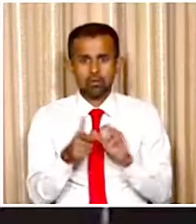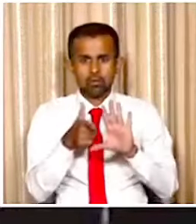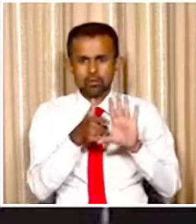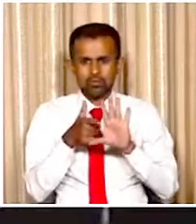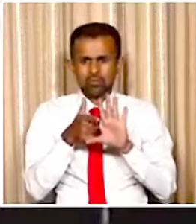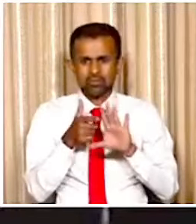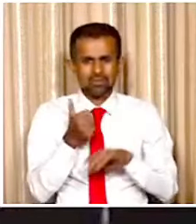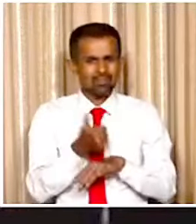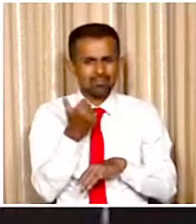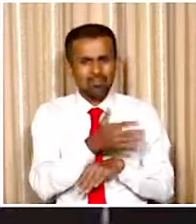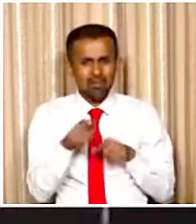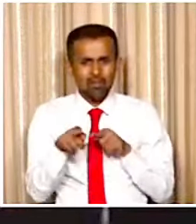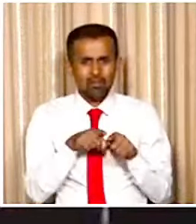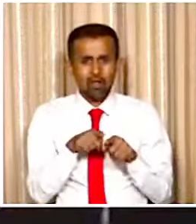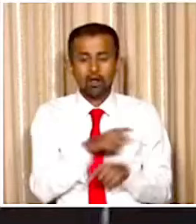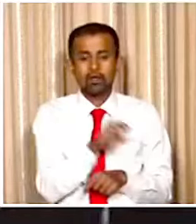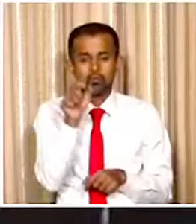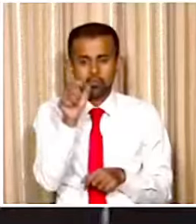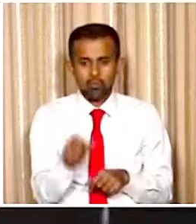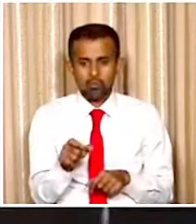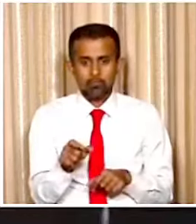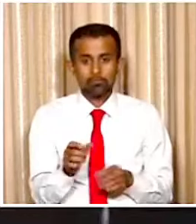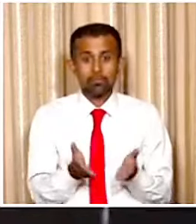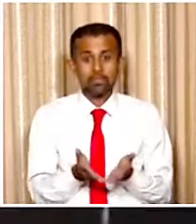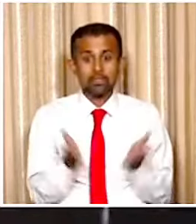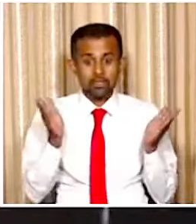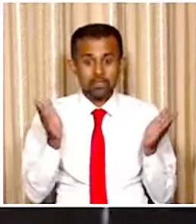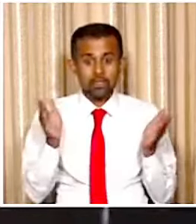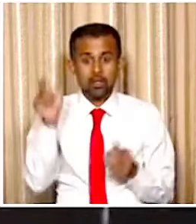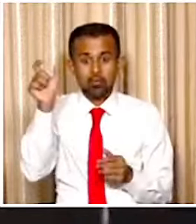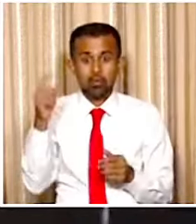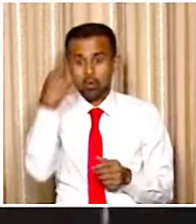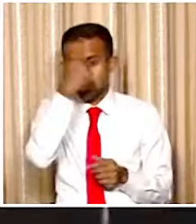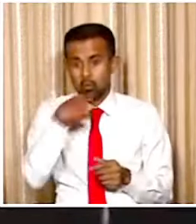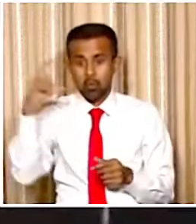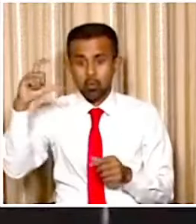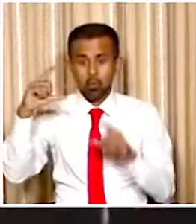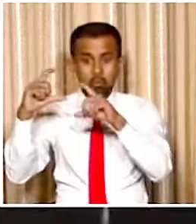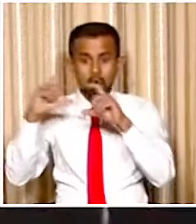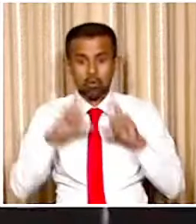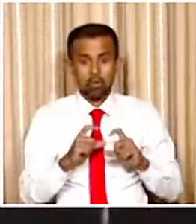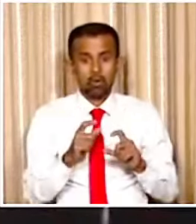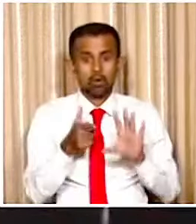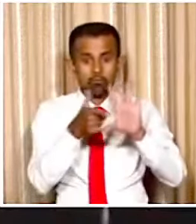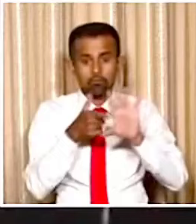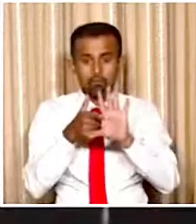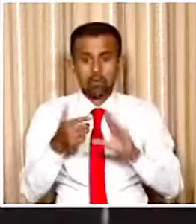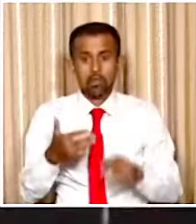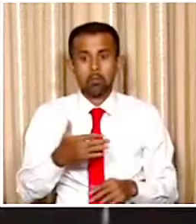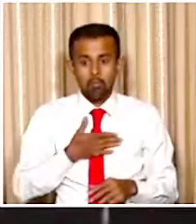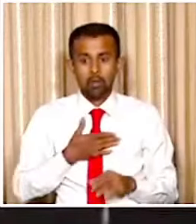අපහාස කරලා ඒ පුද්ගලයා ඉන්දියාවේ හිටපු මිනිහෙක්ගේ පින්තූරයක් අරගෙන ගරු සභාපතිතුමනි වීඩියෝ එකක් හදලා මගේ කියලා